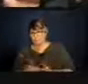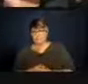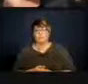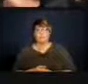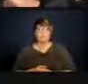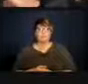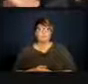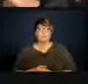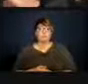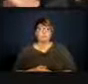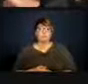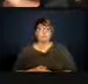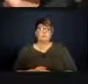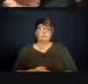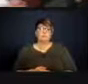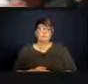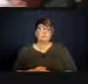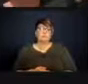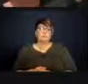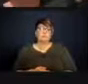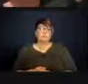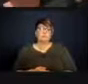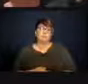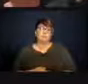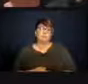الشريحة التالية لو سمحتم.